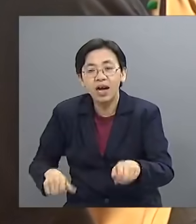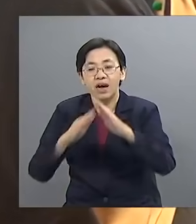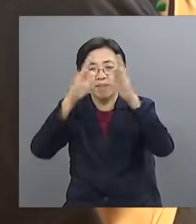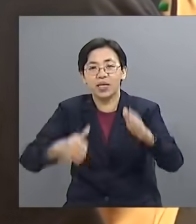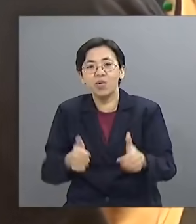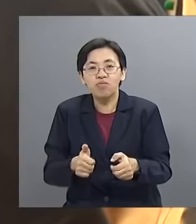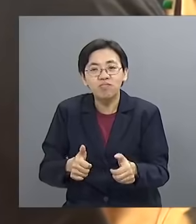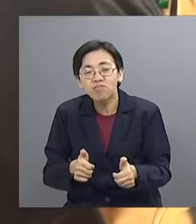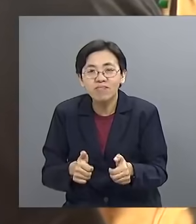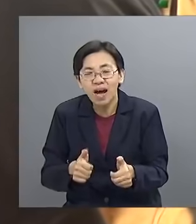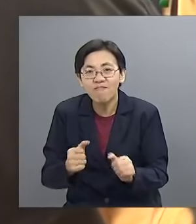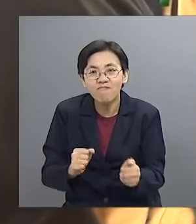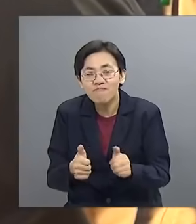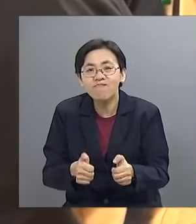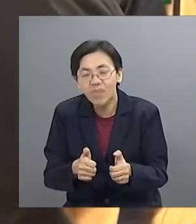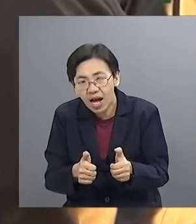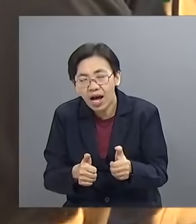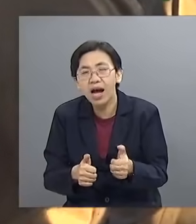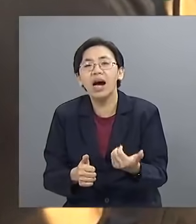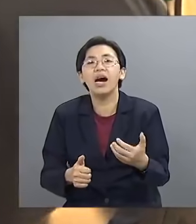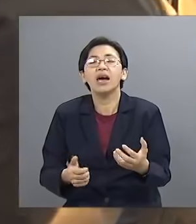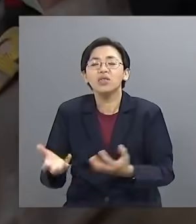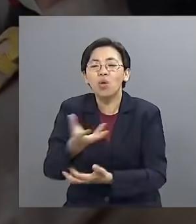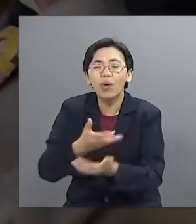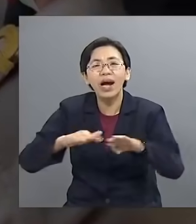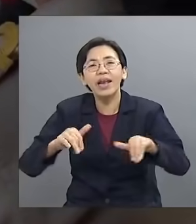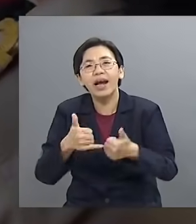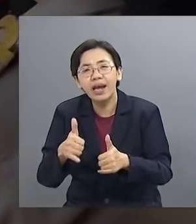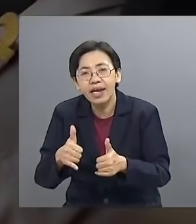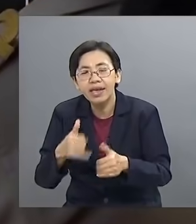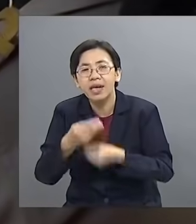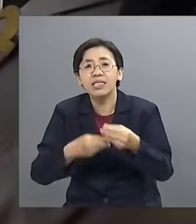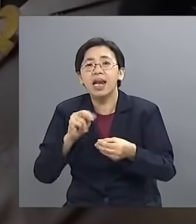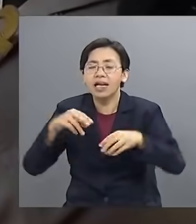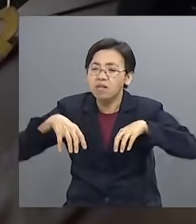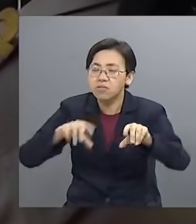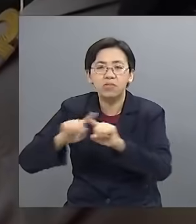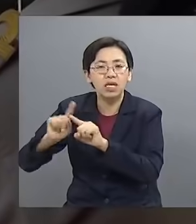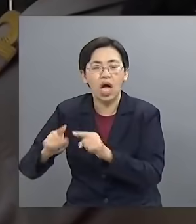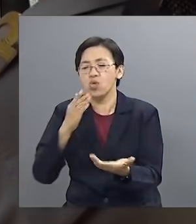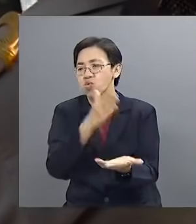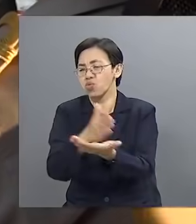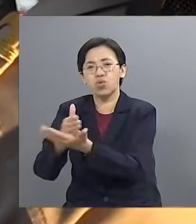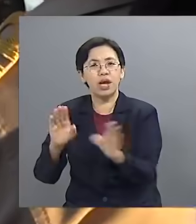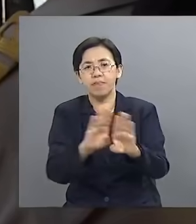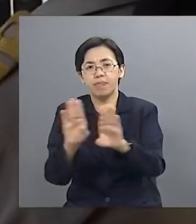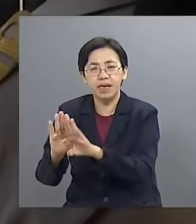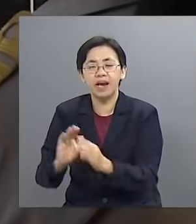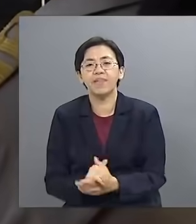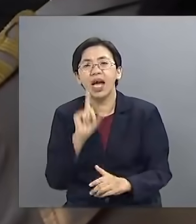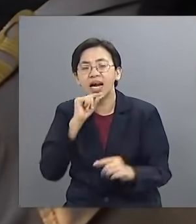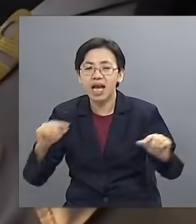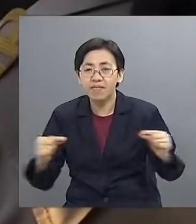ครื่องเด็กเล่นแม้แต่ห้างสรรพสินค้าหรือตลาดนัดก็ต้องงดไว้ก่อนนะคะทั้งบ่อนไก่สนามมวยที่งด